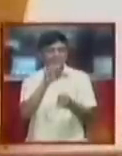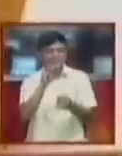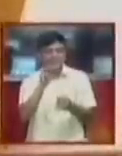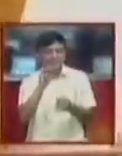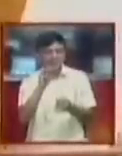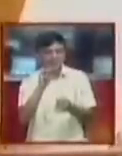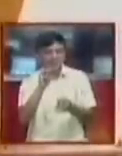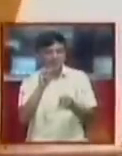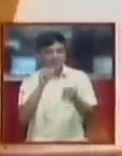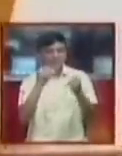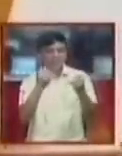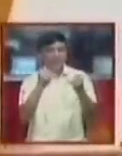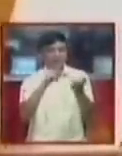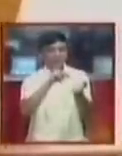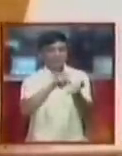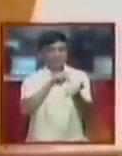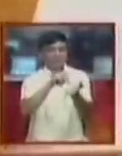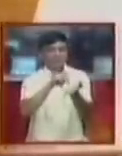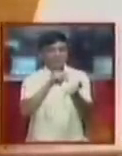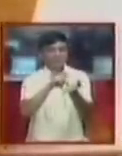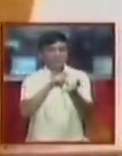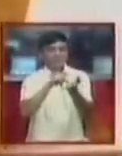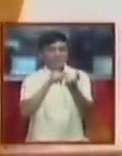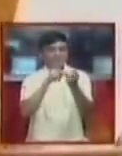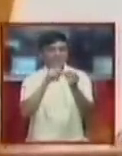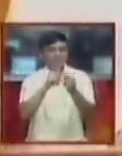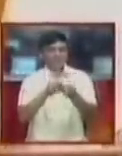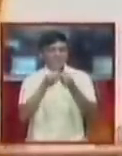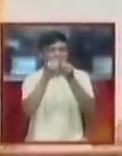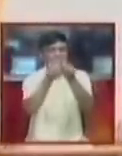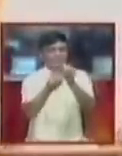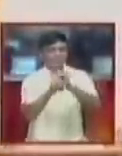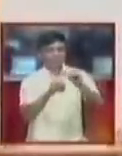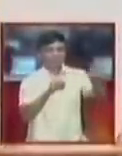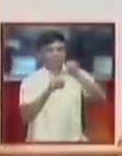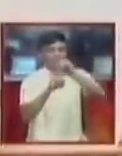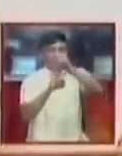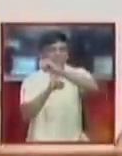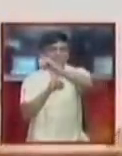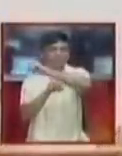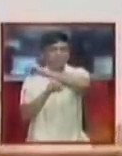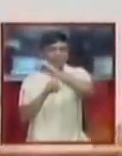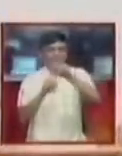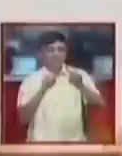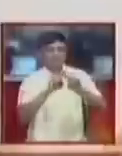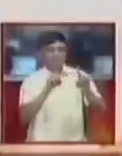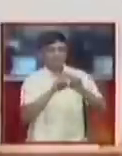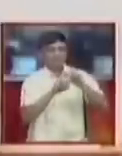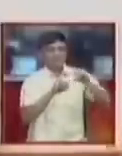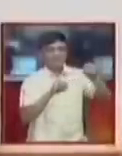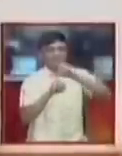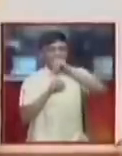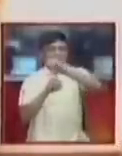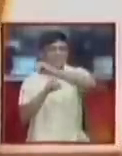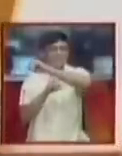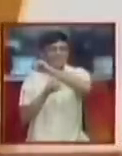30,801 ang mga nurse at midwife na ating na-deploy sa ilalim ng RN Heals